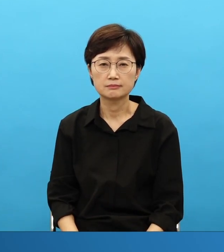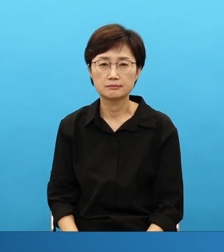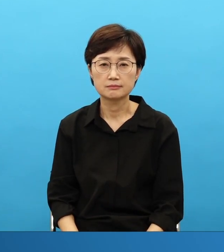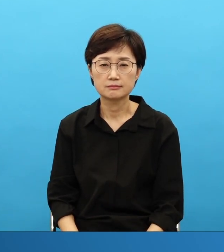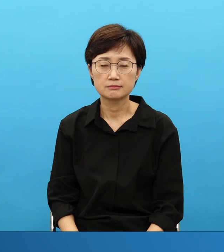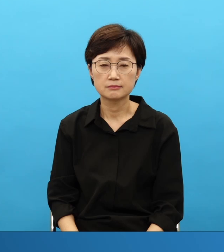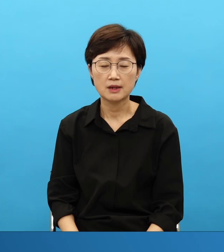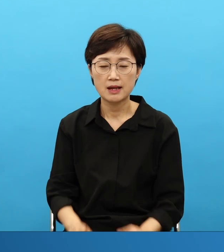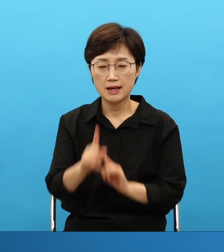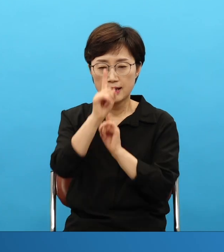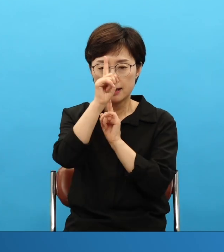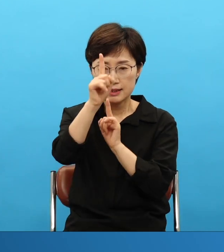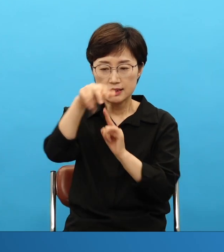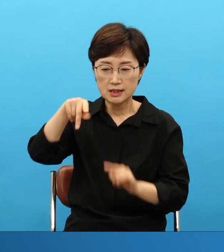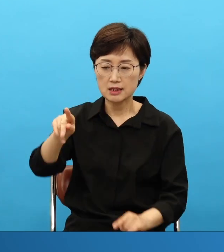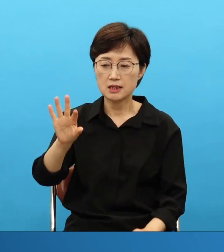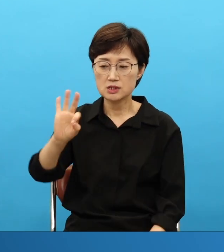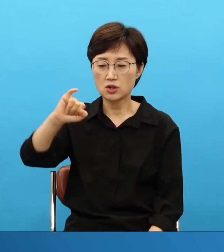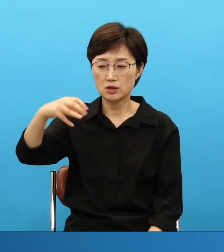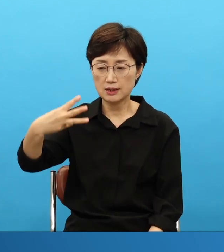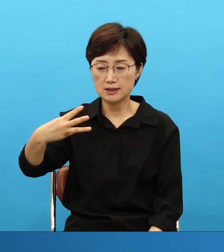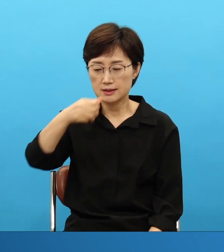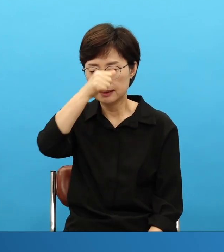이정일 장로님 기도해